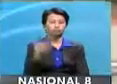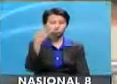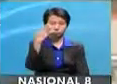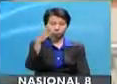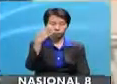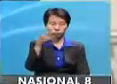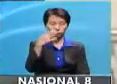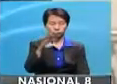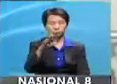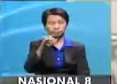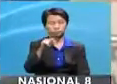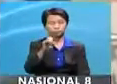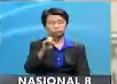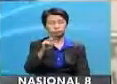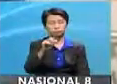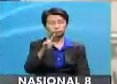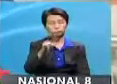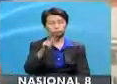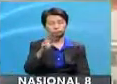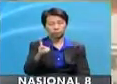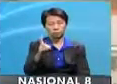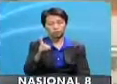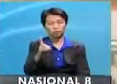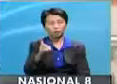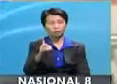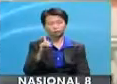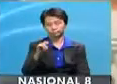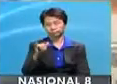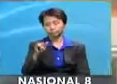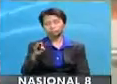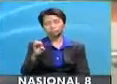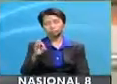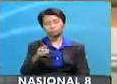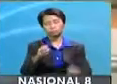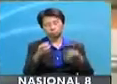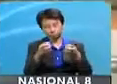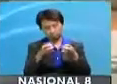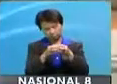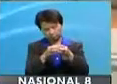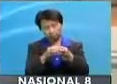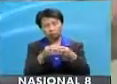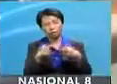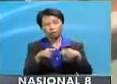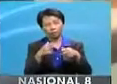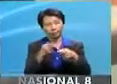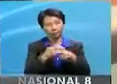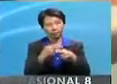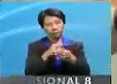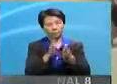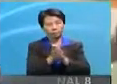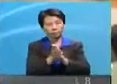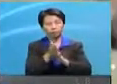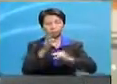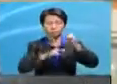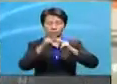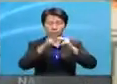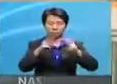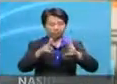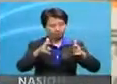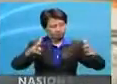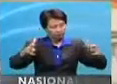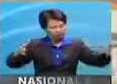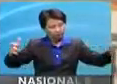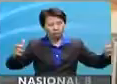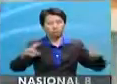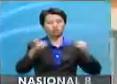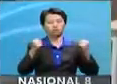timber atau dikenali sebagai GLULAM merupakan satu teknik untuk menyambung kayu-kayu yang pendek menjadi satu asas binaan yang panjang dan